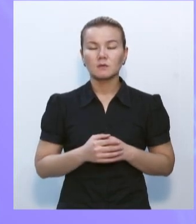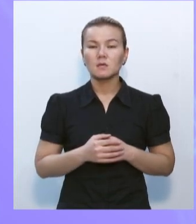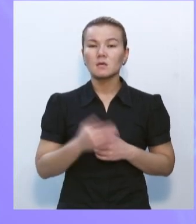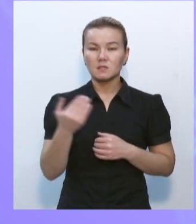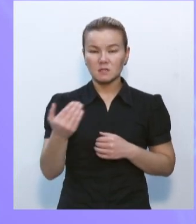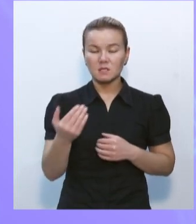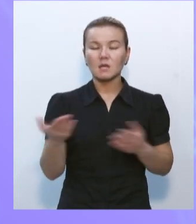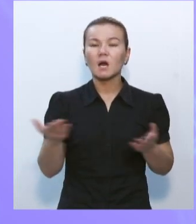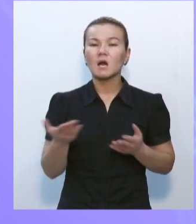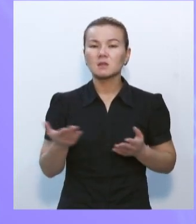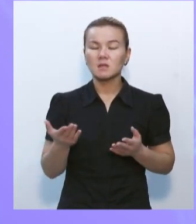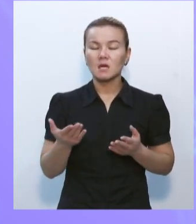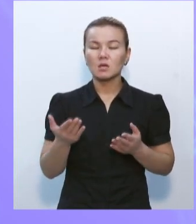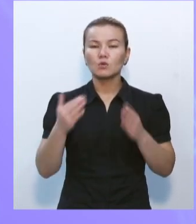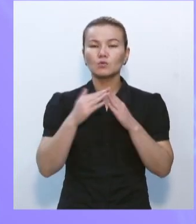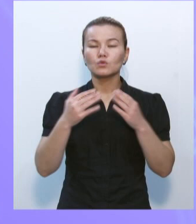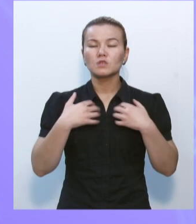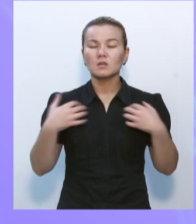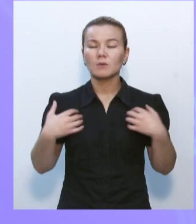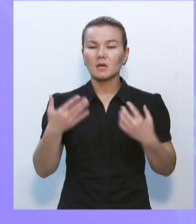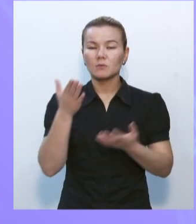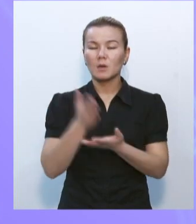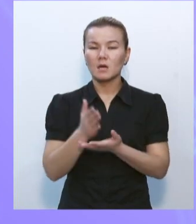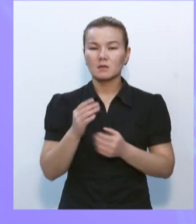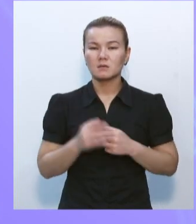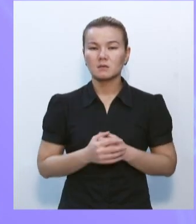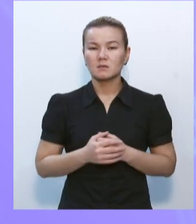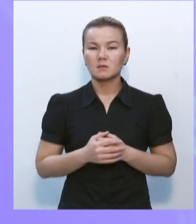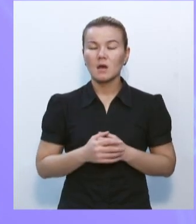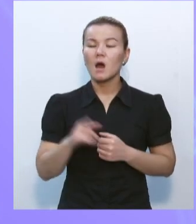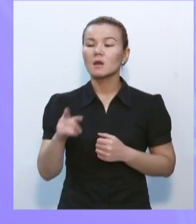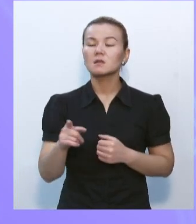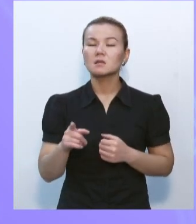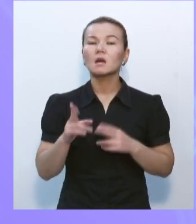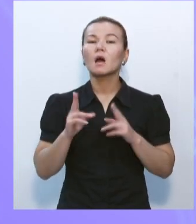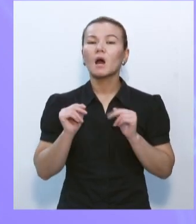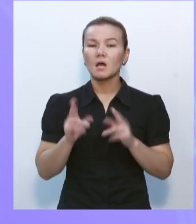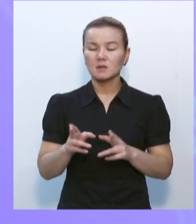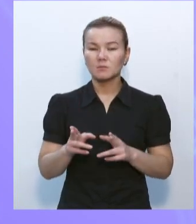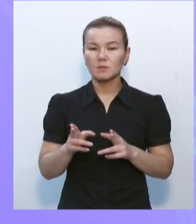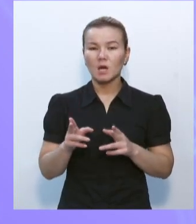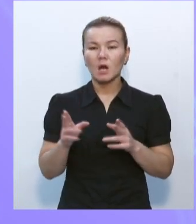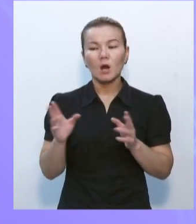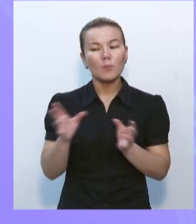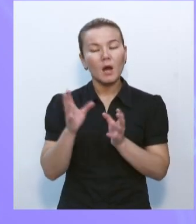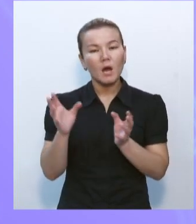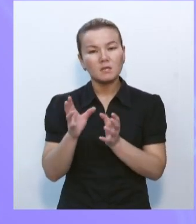Сенин кандай үй жаныбарың бар? Аны кантип багасың?